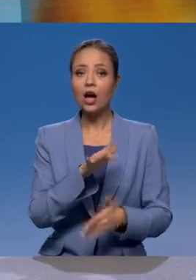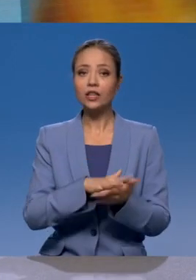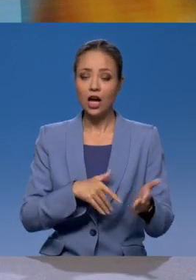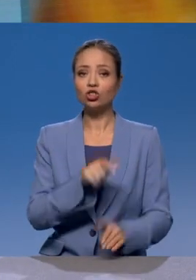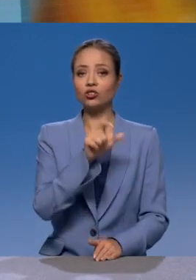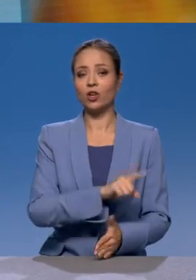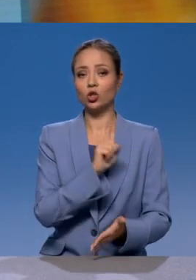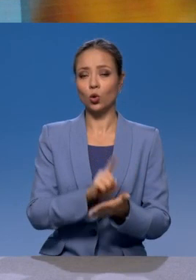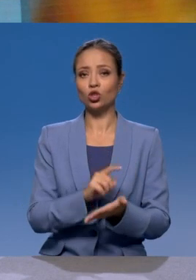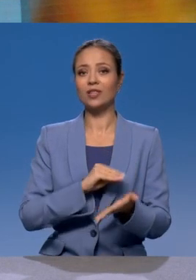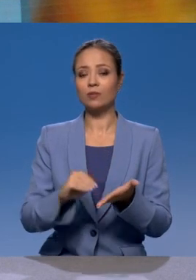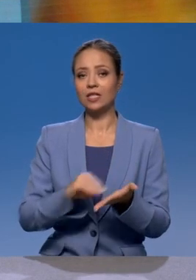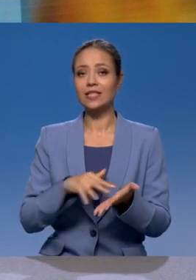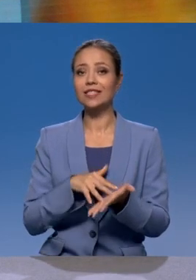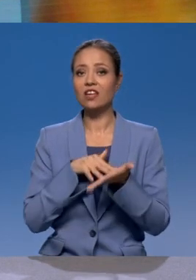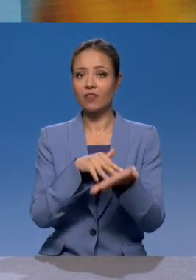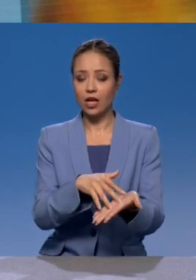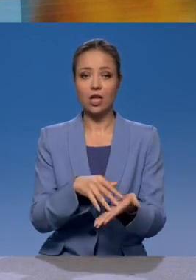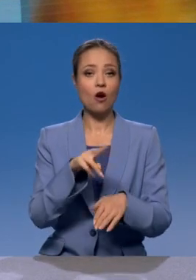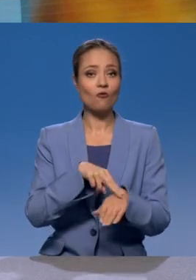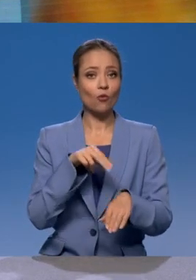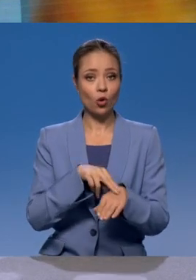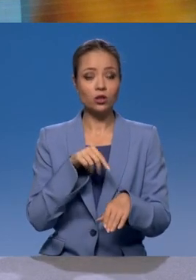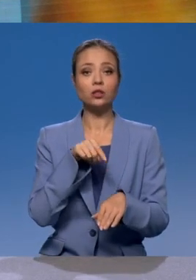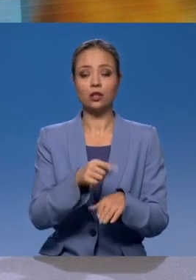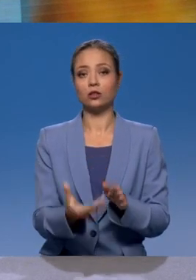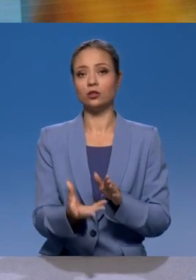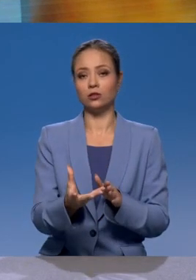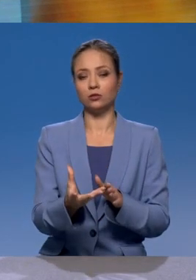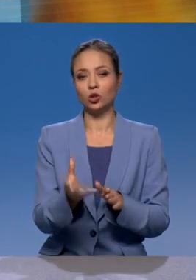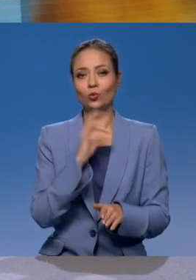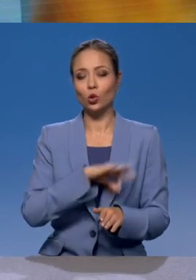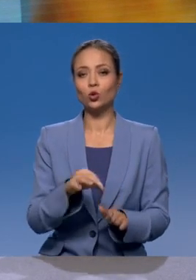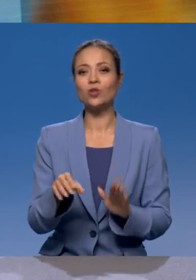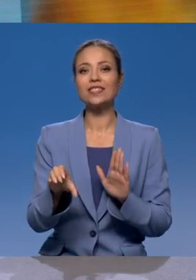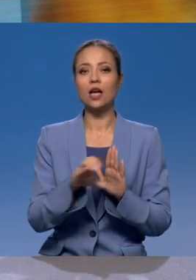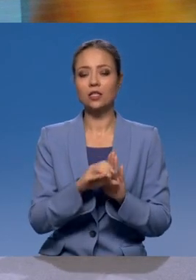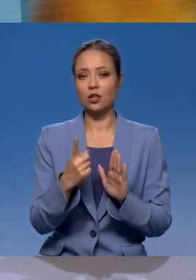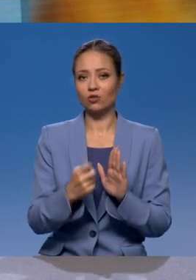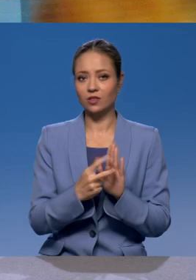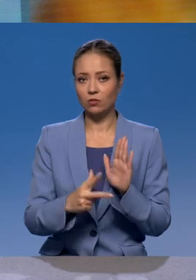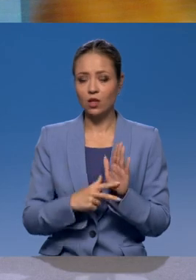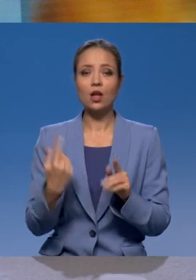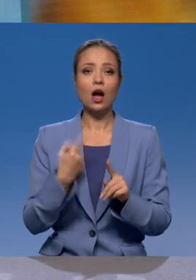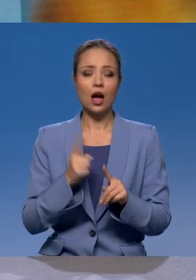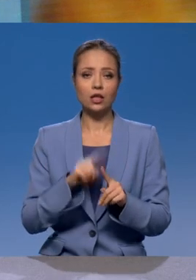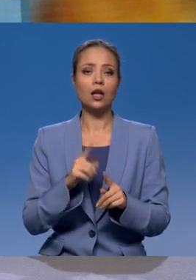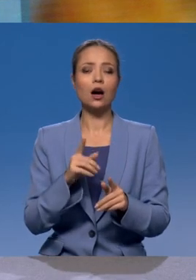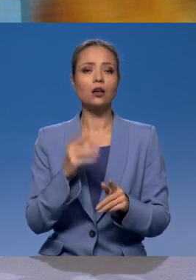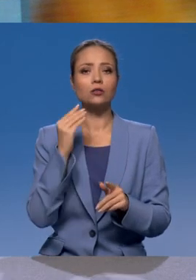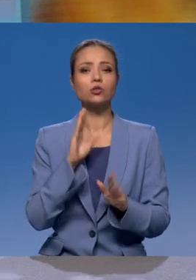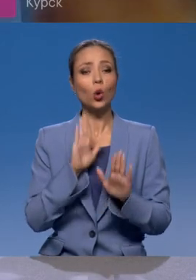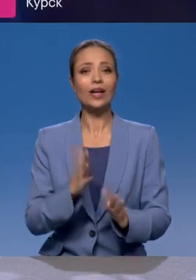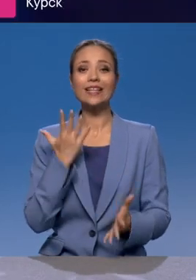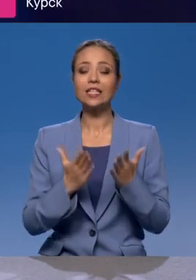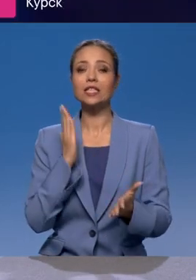полицию, которое... С учетом статьи 118, а это наличие только тяжкого вреда здоровью, подразумевает под собой